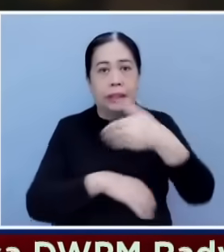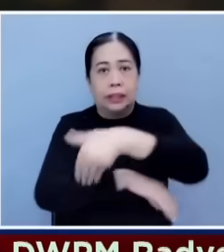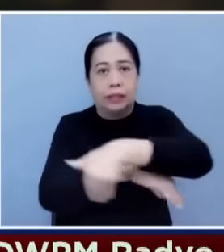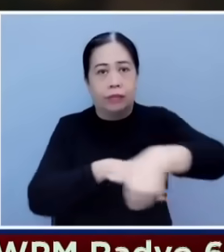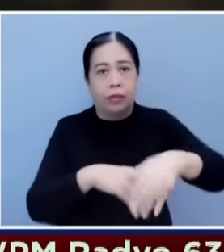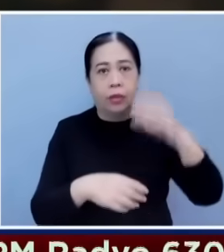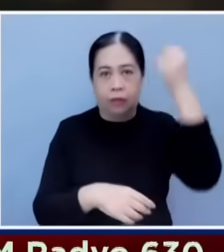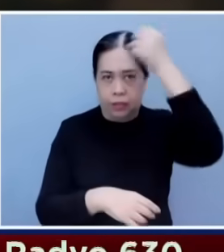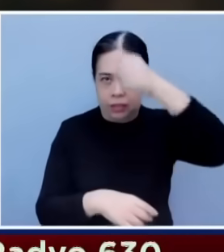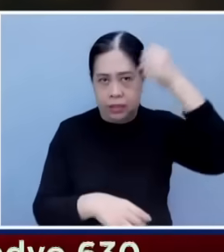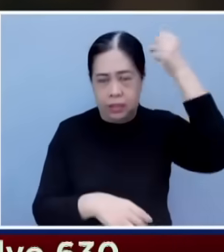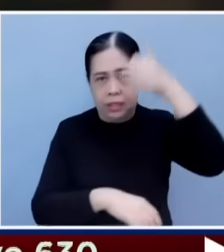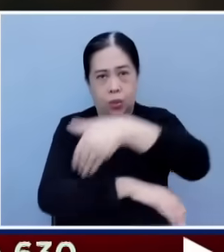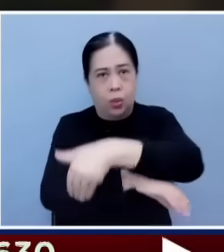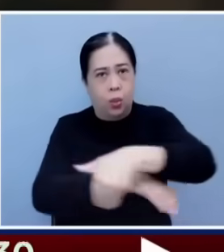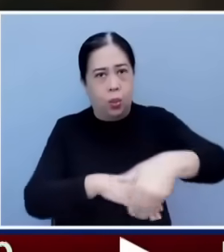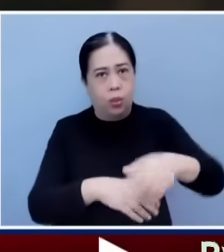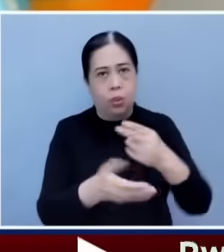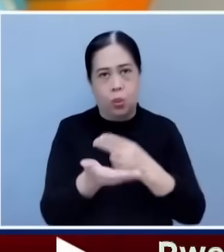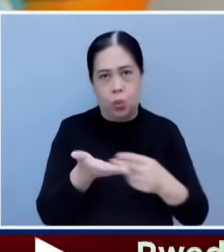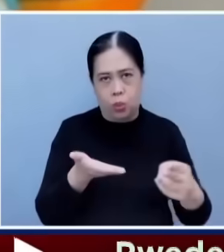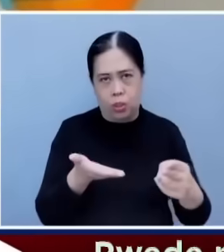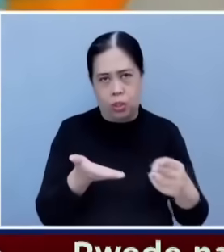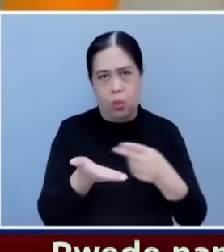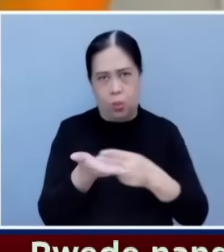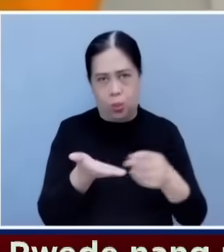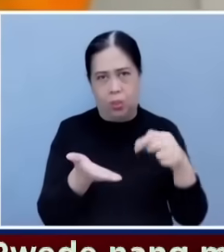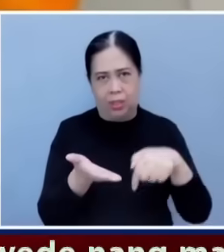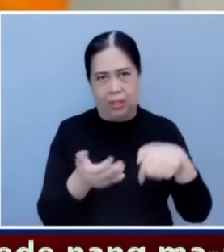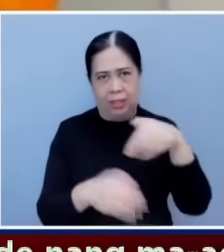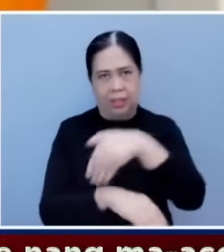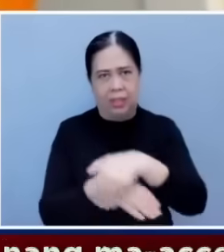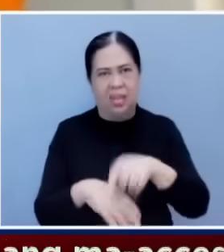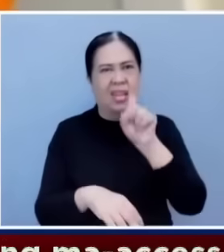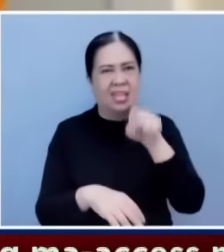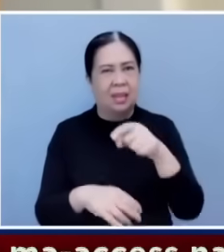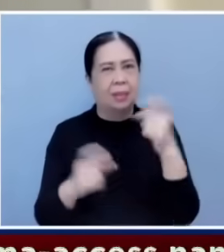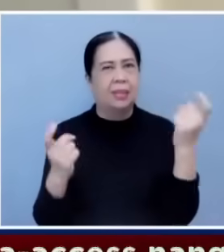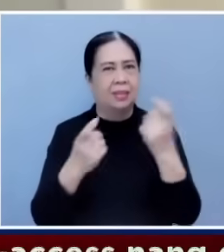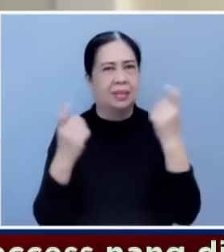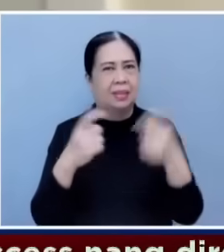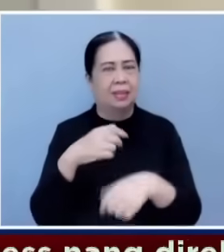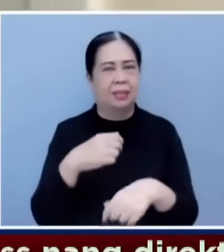The evening of the holies. So, yun dapat ang sineselebrate natin. No?